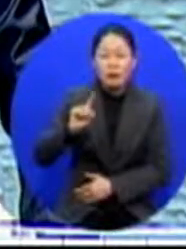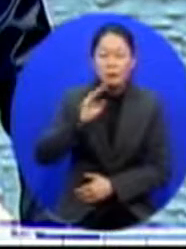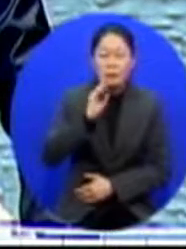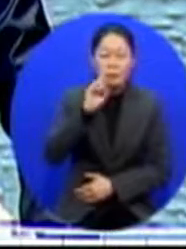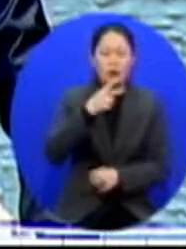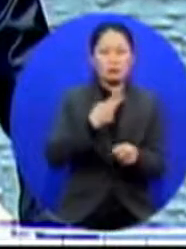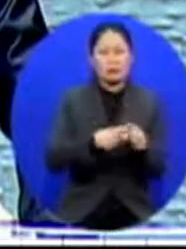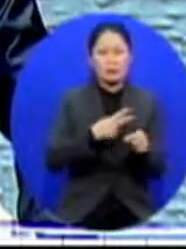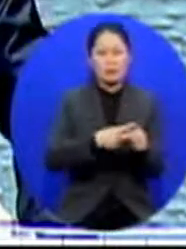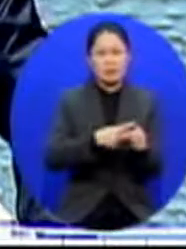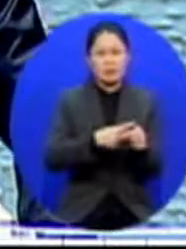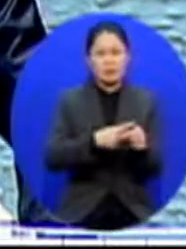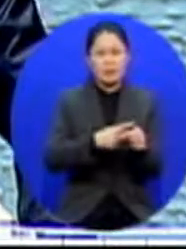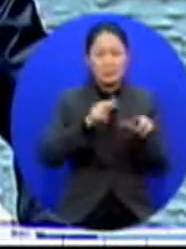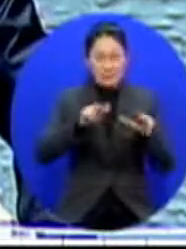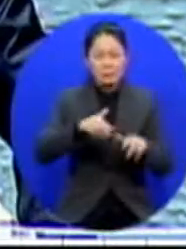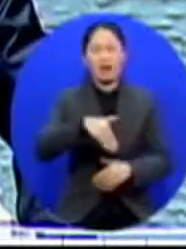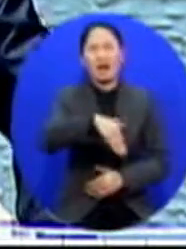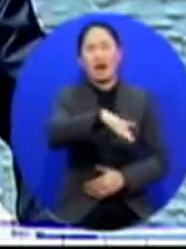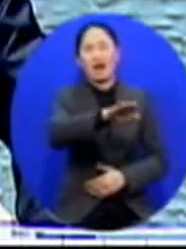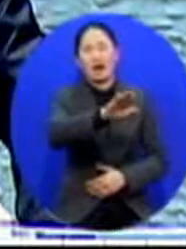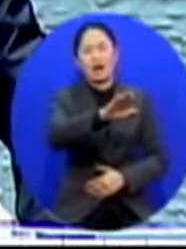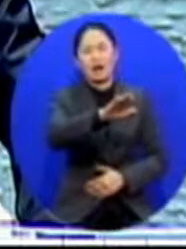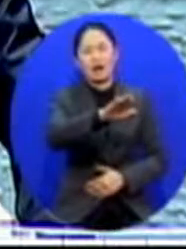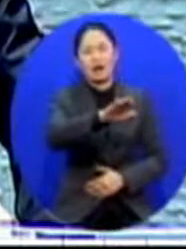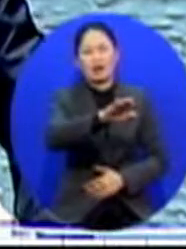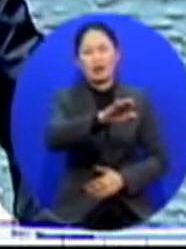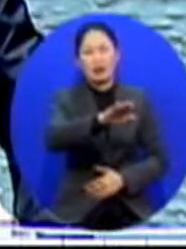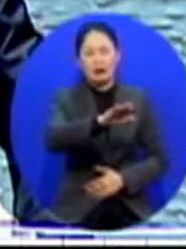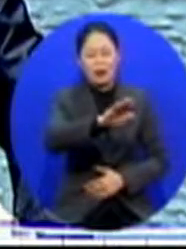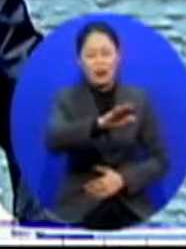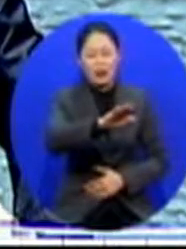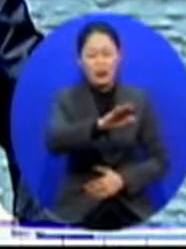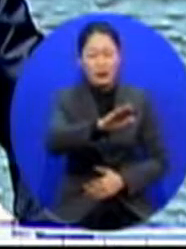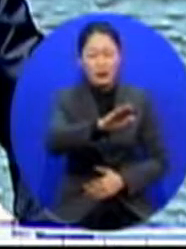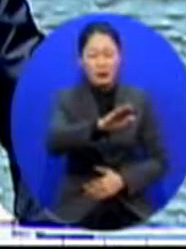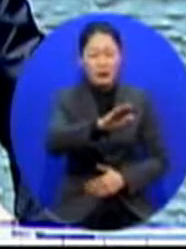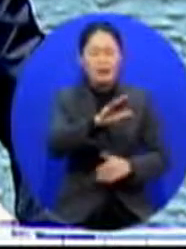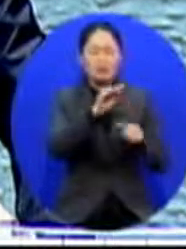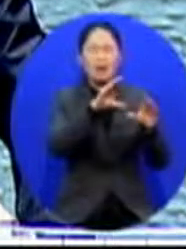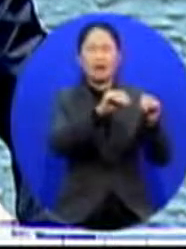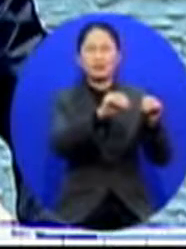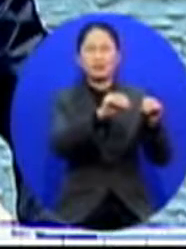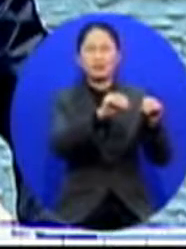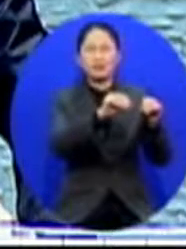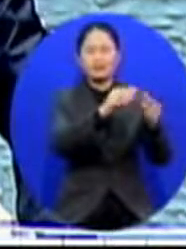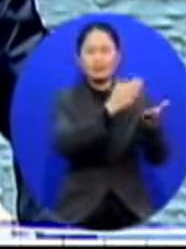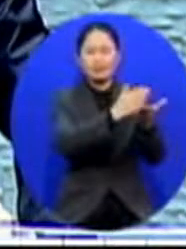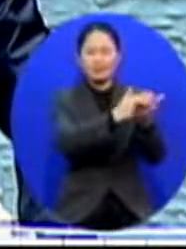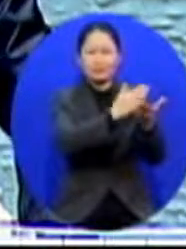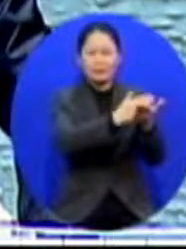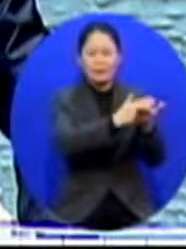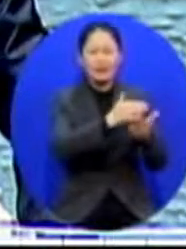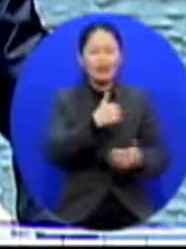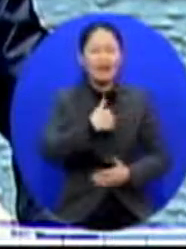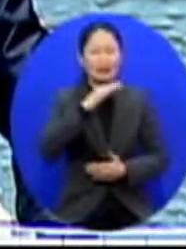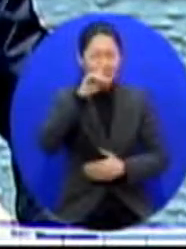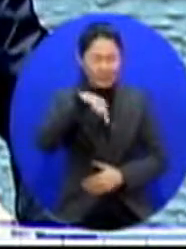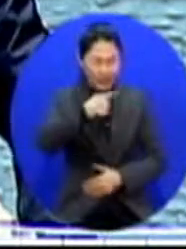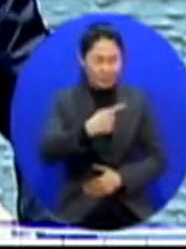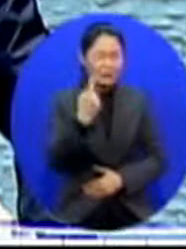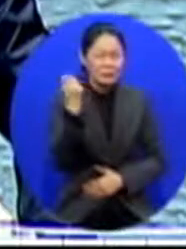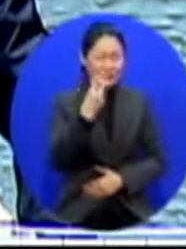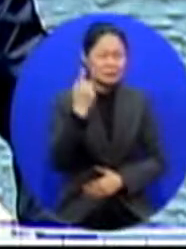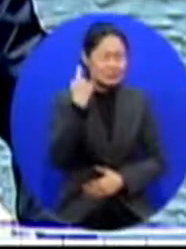사도 바울에게 지금은 가라 5 볼 그 말에 그만해 내가 나중에 다시 드릴께